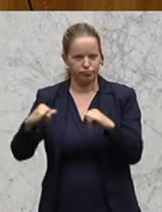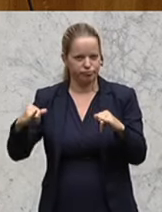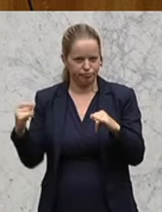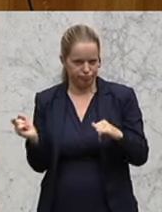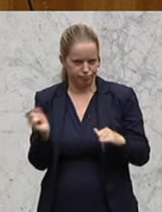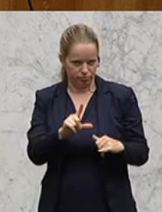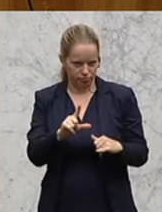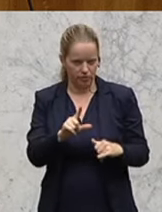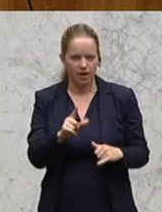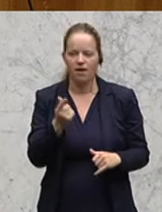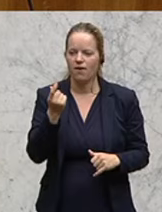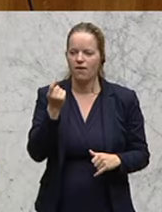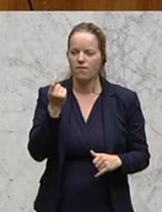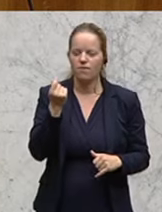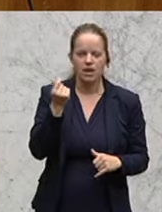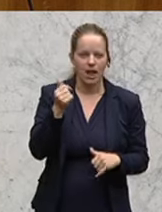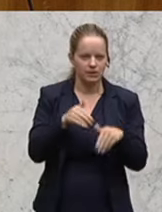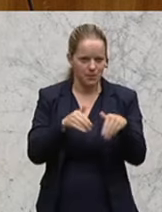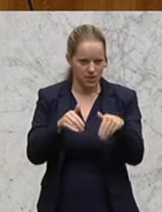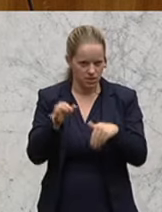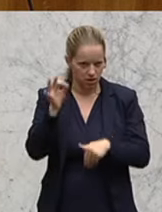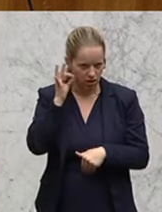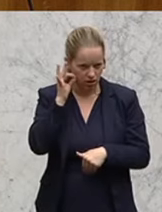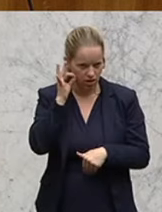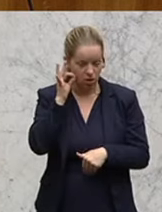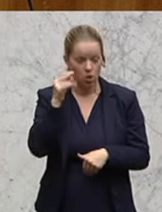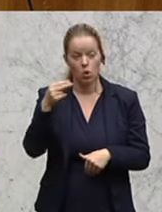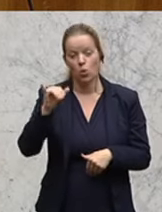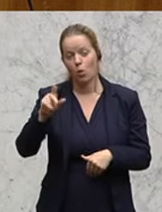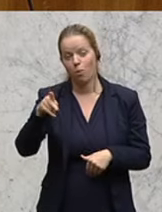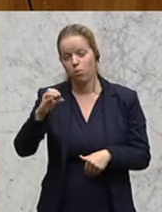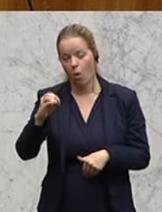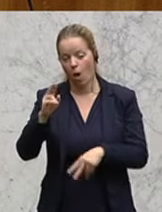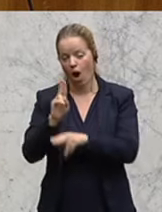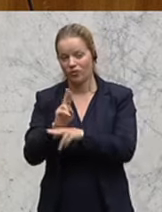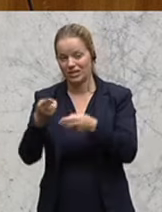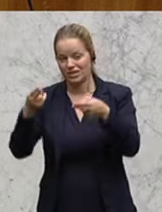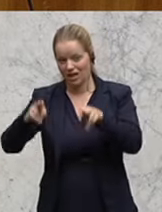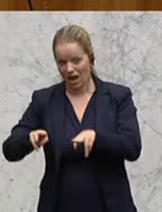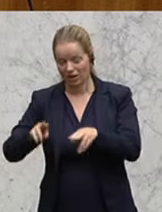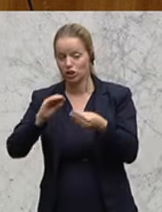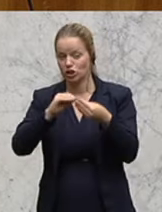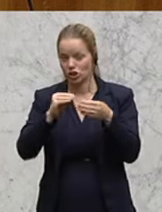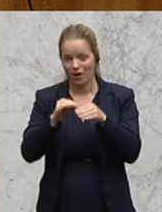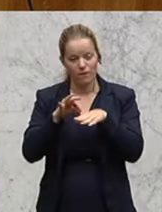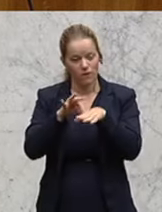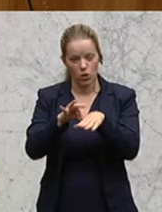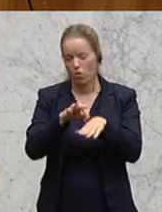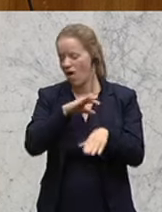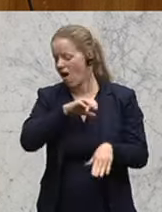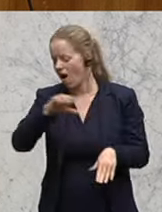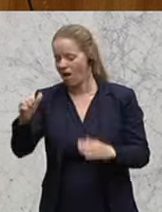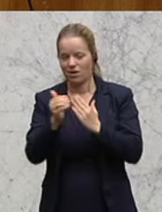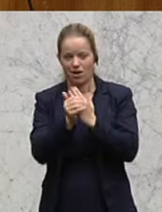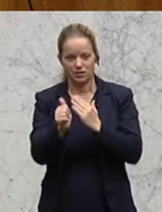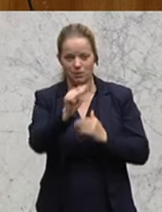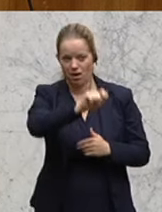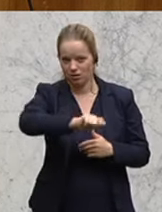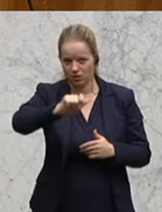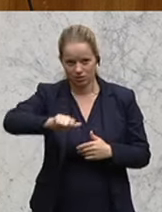Finanzministerin, wo der Hypo-Aufsichtsrat sowie auch die Geschäftsführung etc., alle Expertinnen und